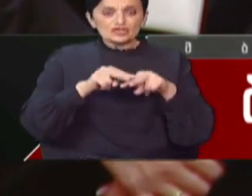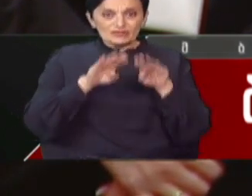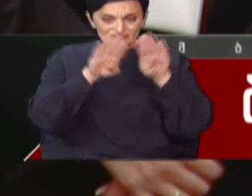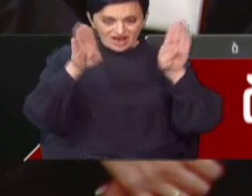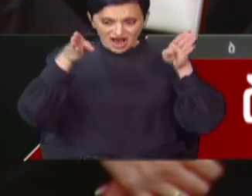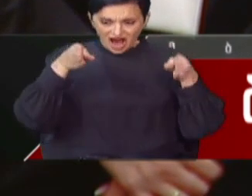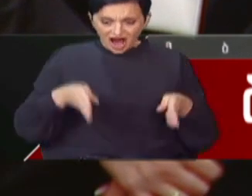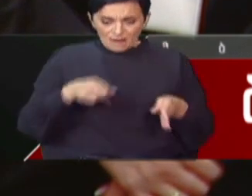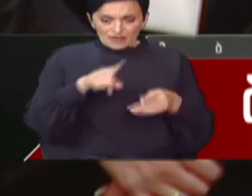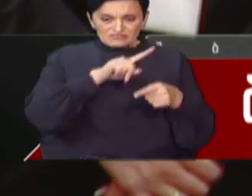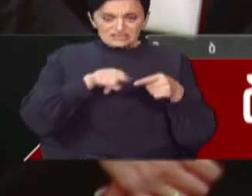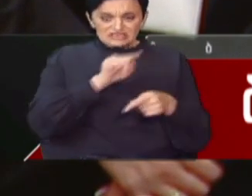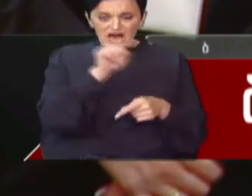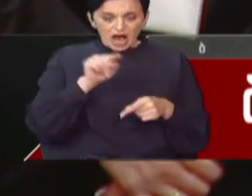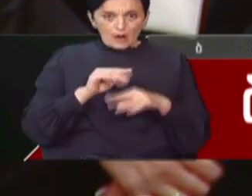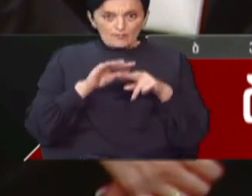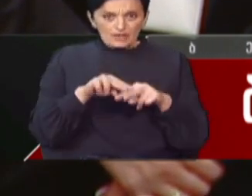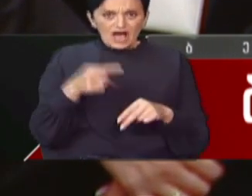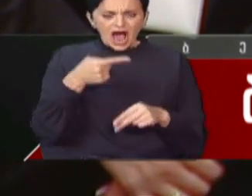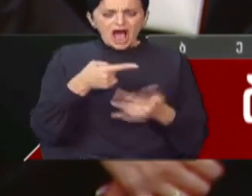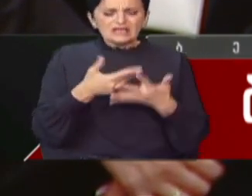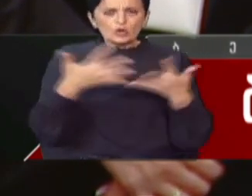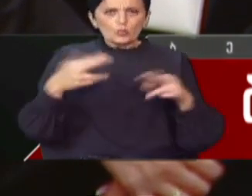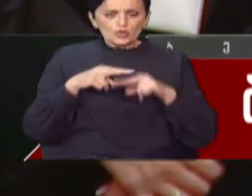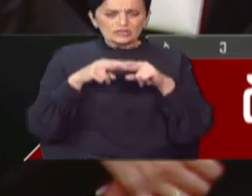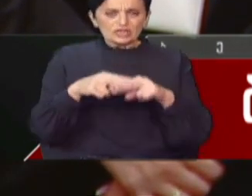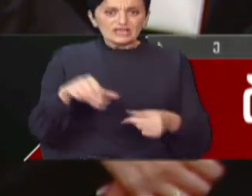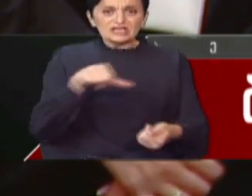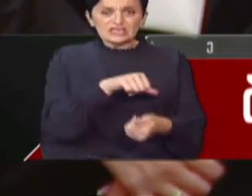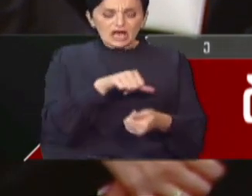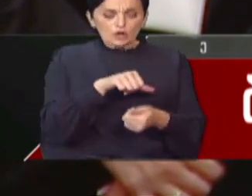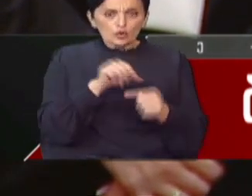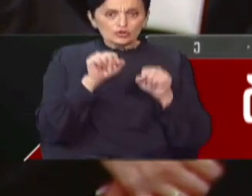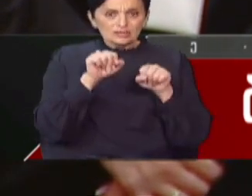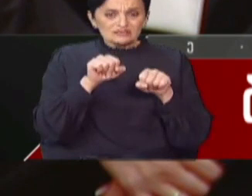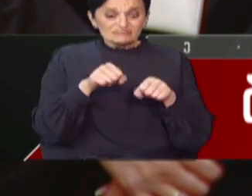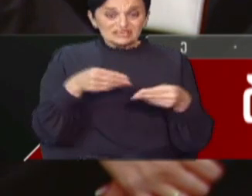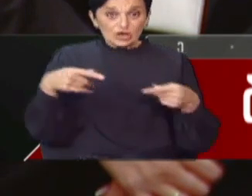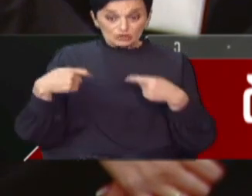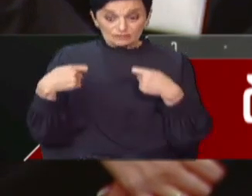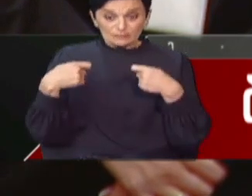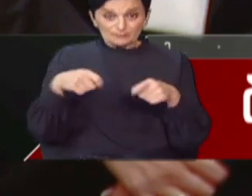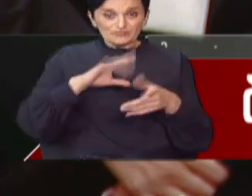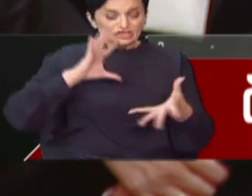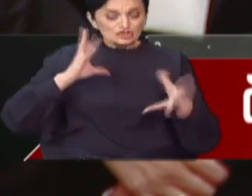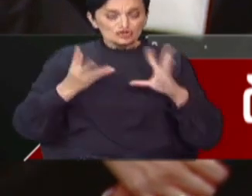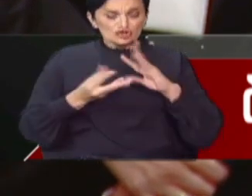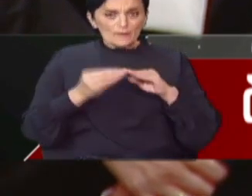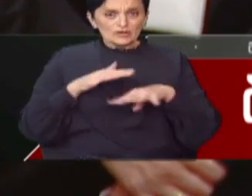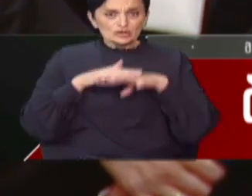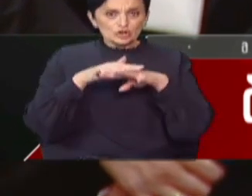აპარატების საშუალებით ათასობით ტრანზაქციად ნარკოტიკული საშუალებების შემძენებმა ჯამში